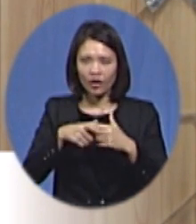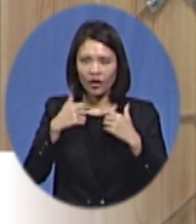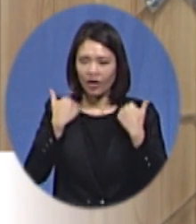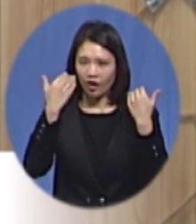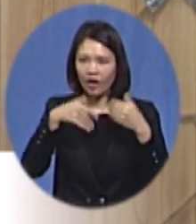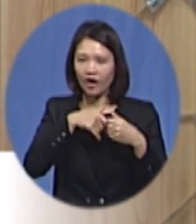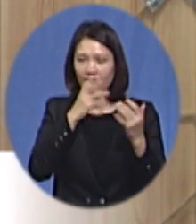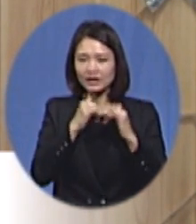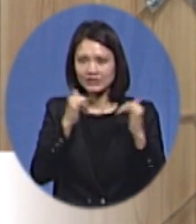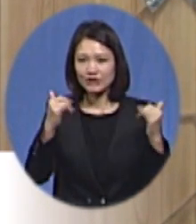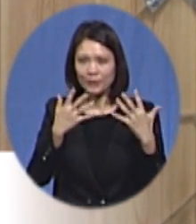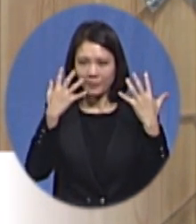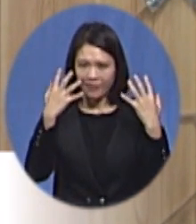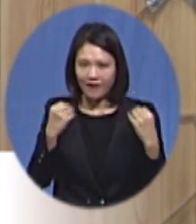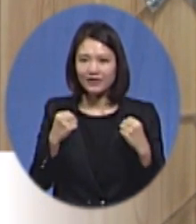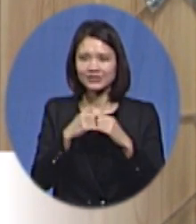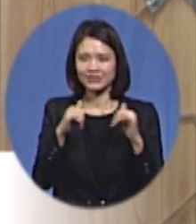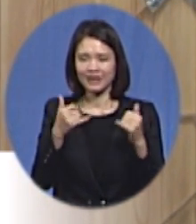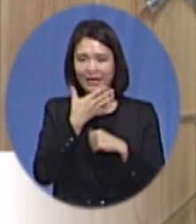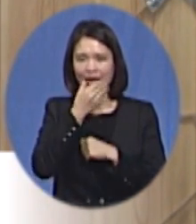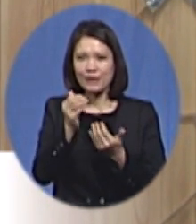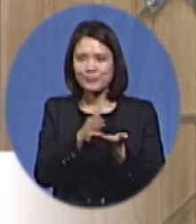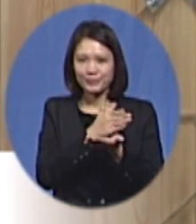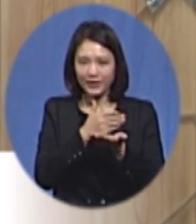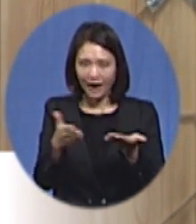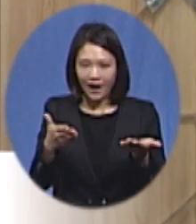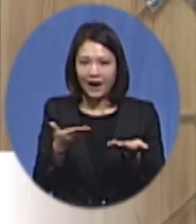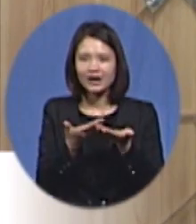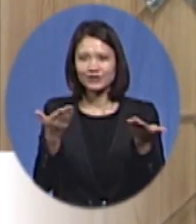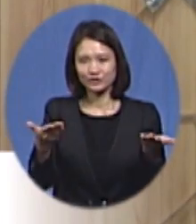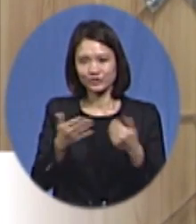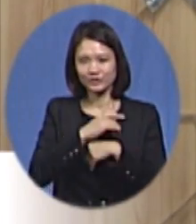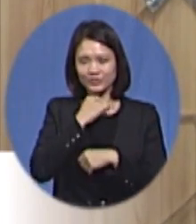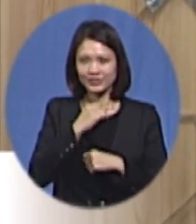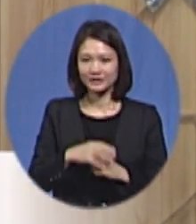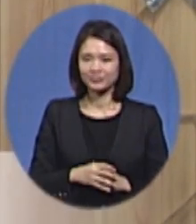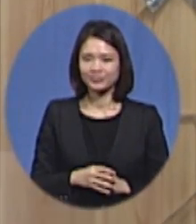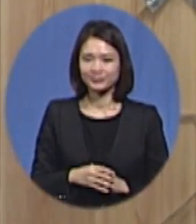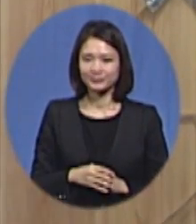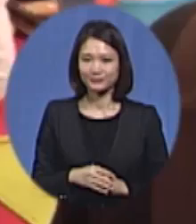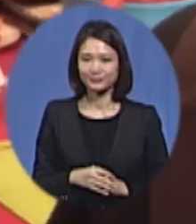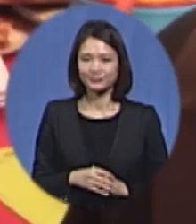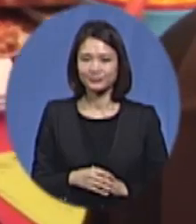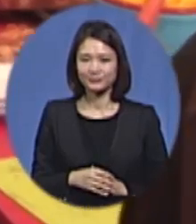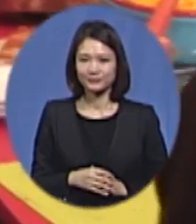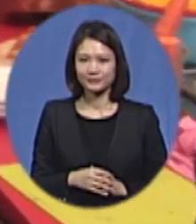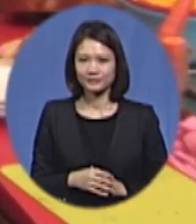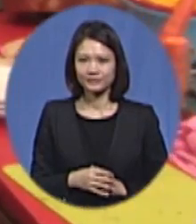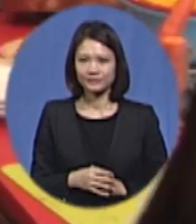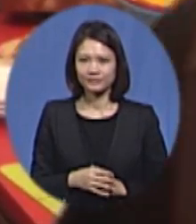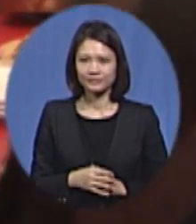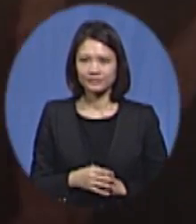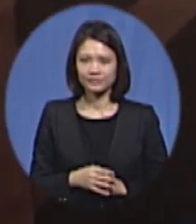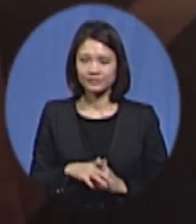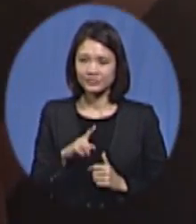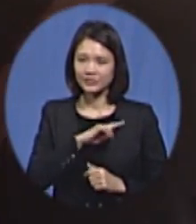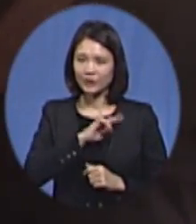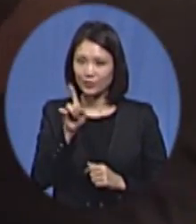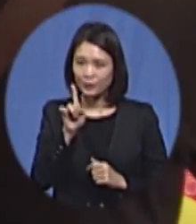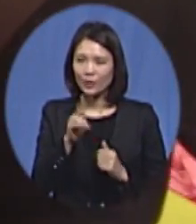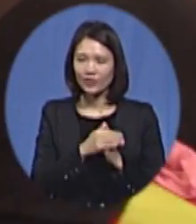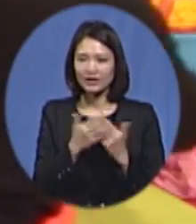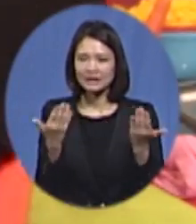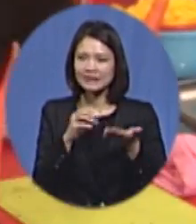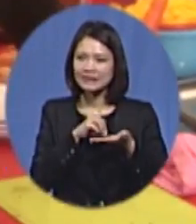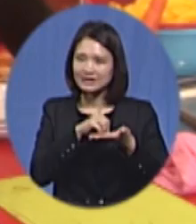더 많이 하고 주변에 행복을 나누는 그런 2호점이 됐으면 좋겠습니다. 무엇보다 일을 할